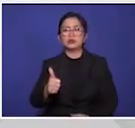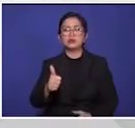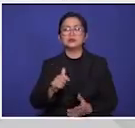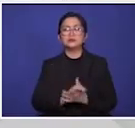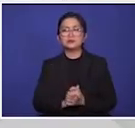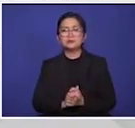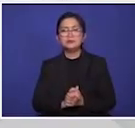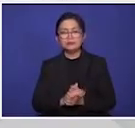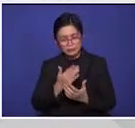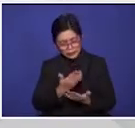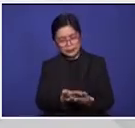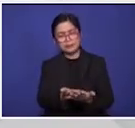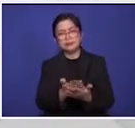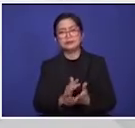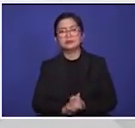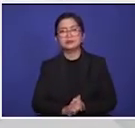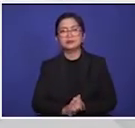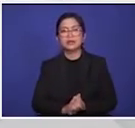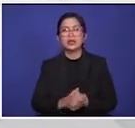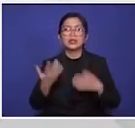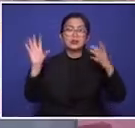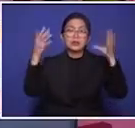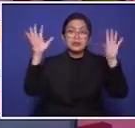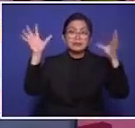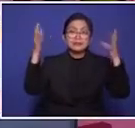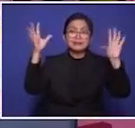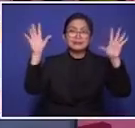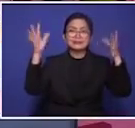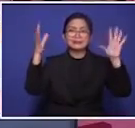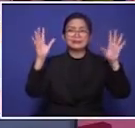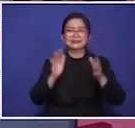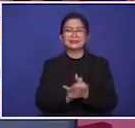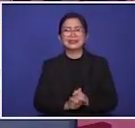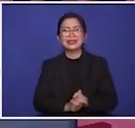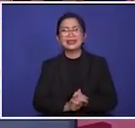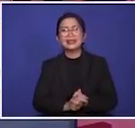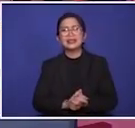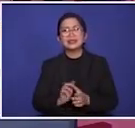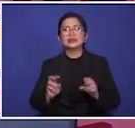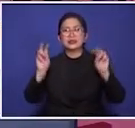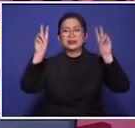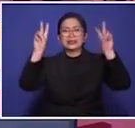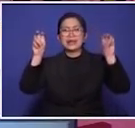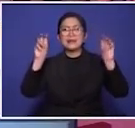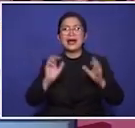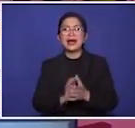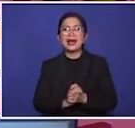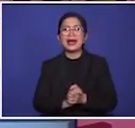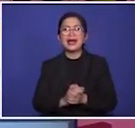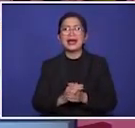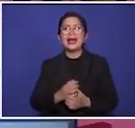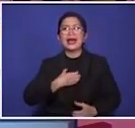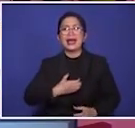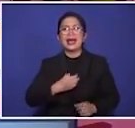demikian bapak presiden ya kita boleh Tepuk tangan bersama-sama untuk sesi pertama tema HAM dan kini kita akan